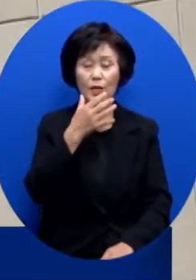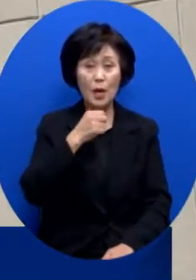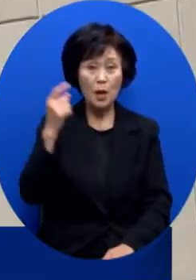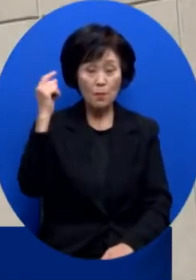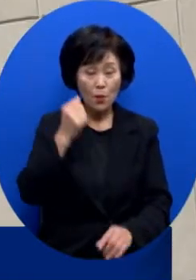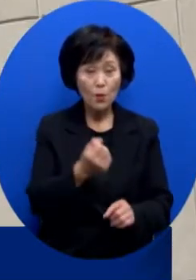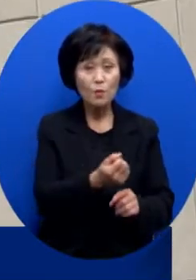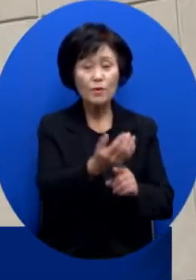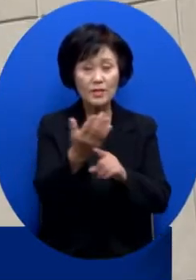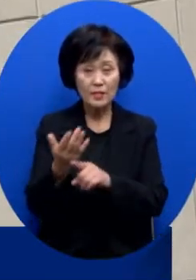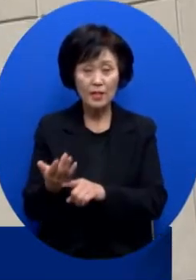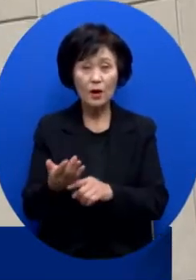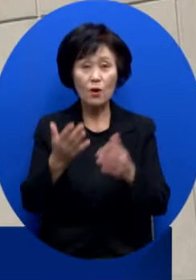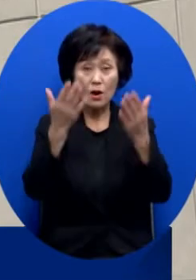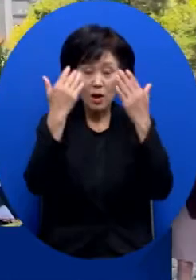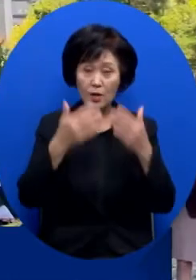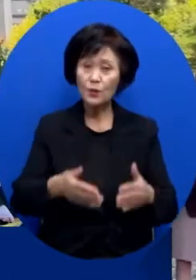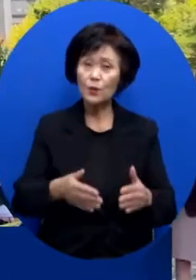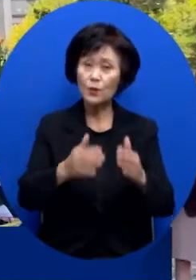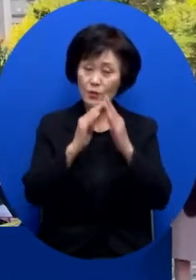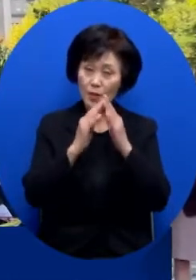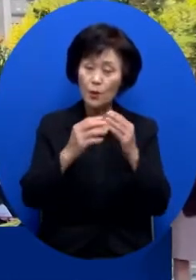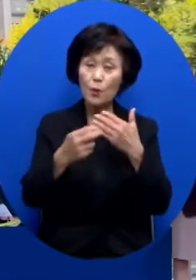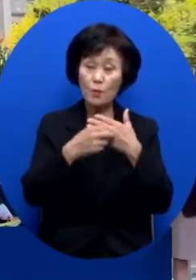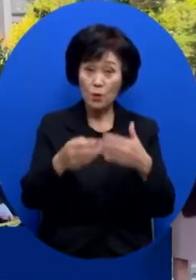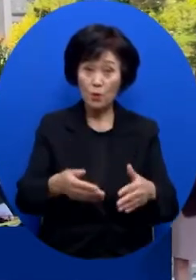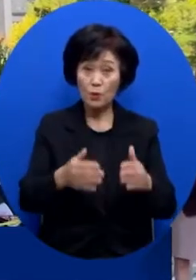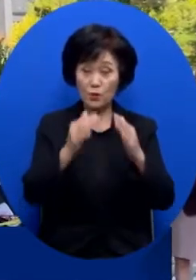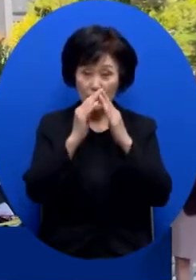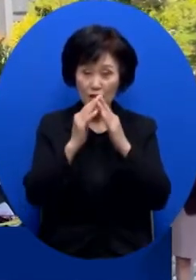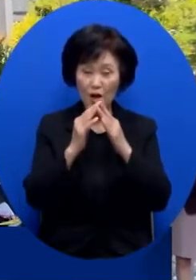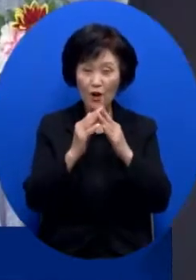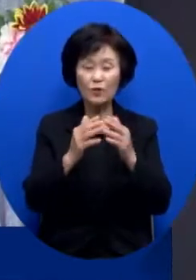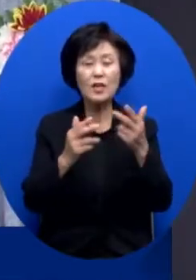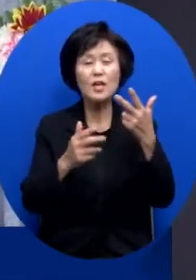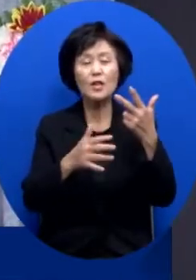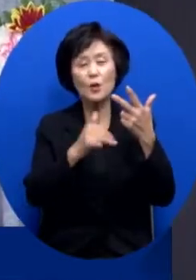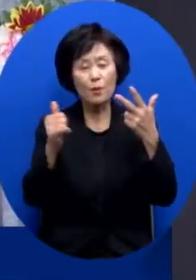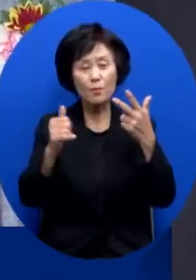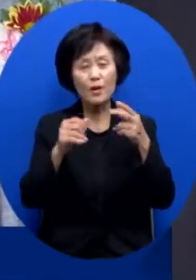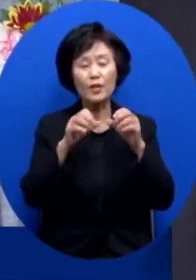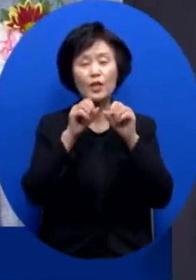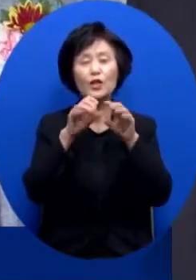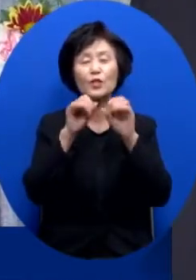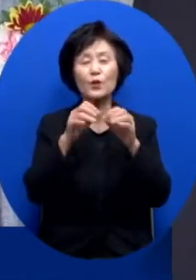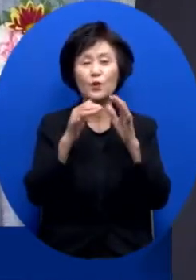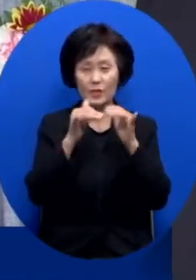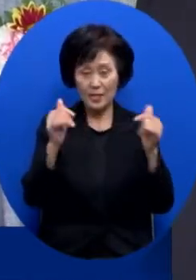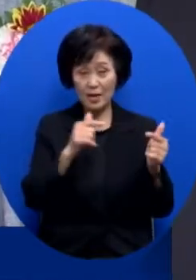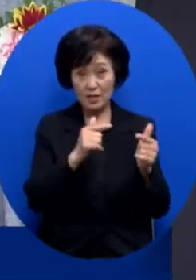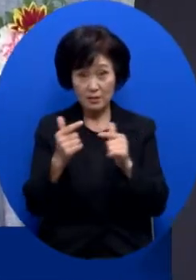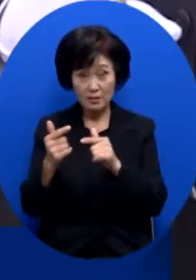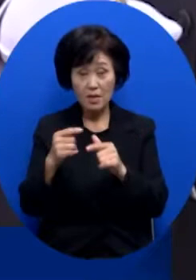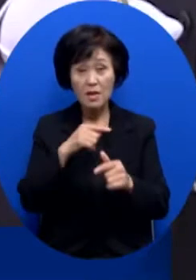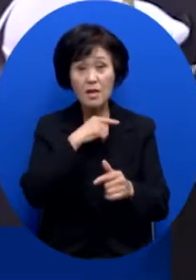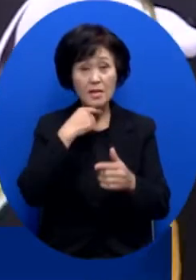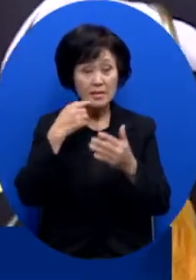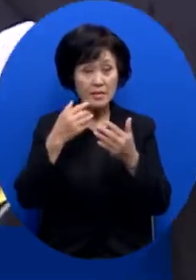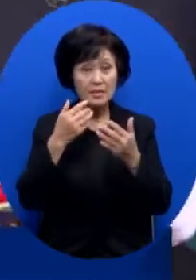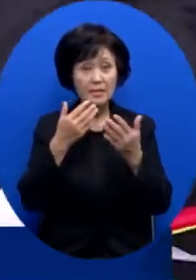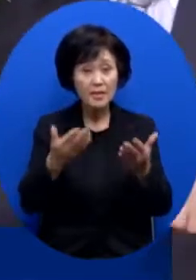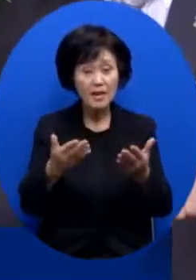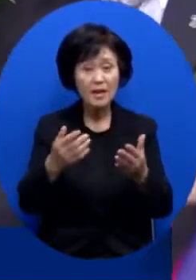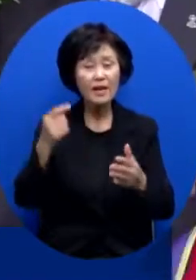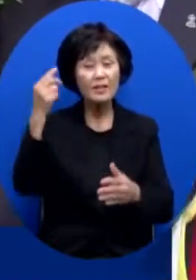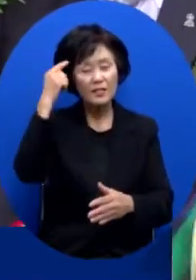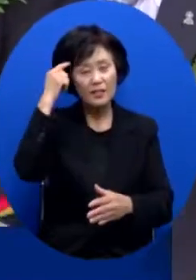병원을 세워서 선교 역할을 감당해 왔는데 그들의 신앙 정신, 희생 정신 이곳에 담아서 또 우리 후대에게